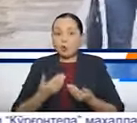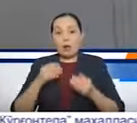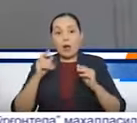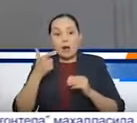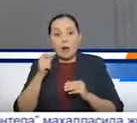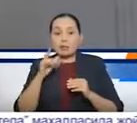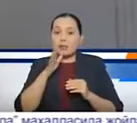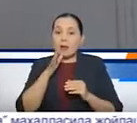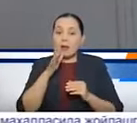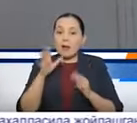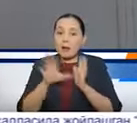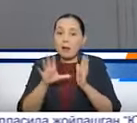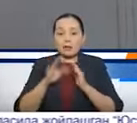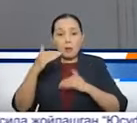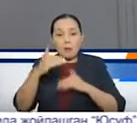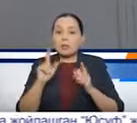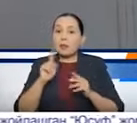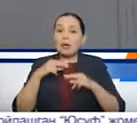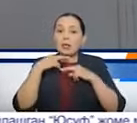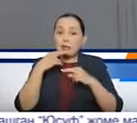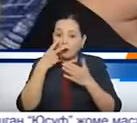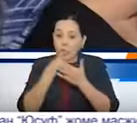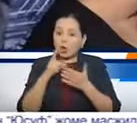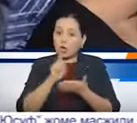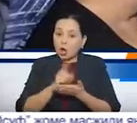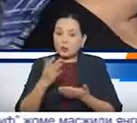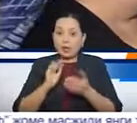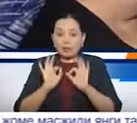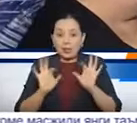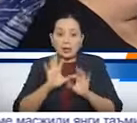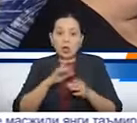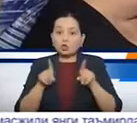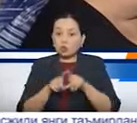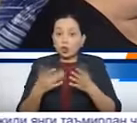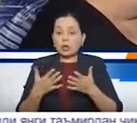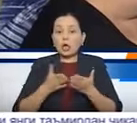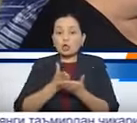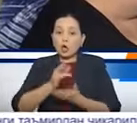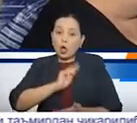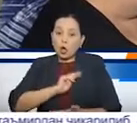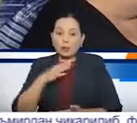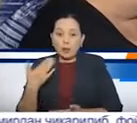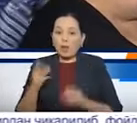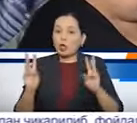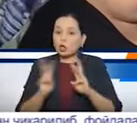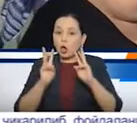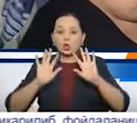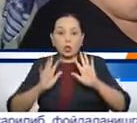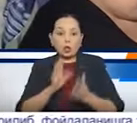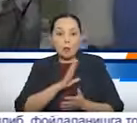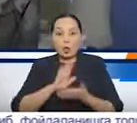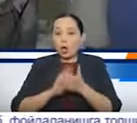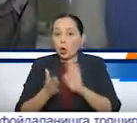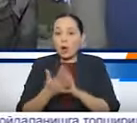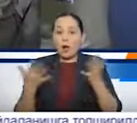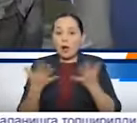elektr moslamalaridan foydalanishda nimalarga e'tibor berish lozimligi ta'kidlab o'tildi. Shuningdek, soha xodimlari tomonidan yong'in sodir bo'lgan